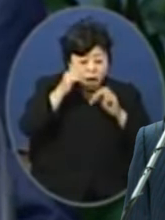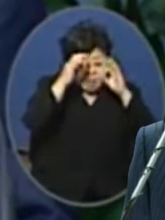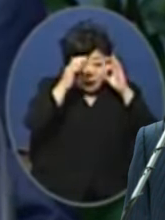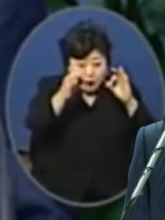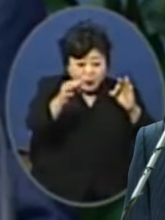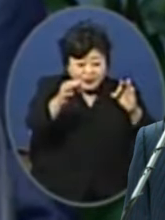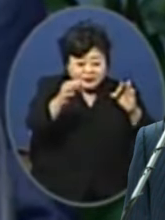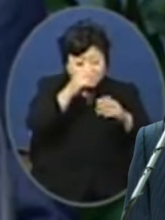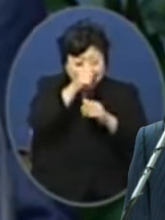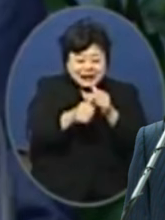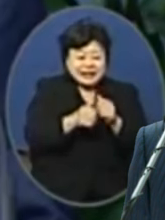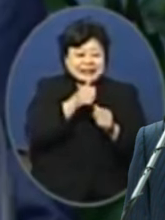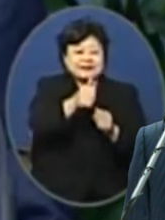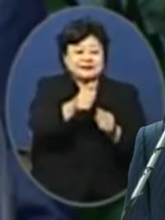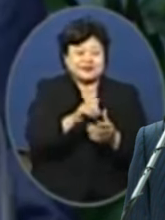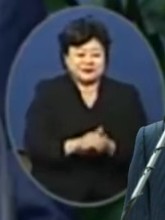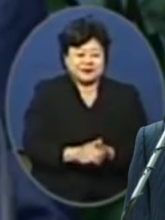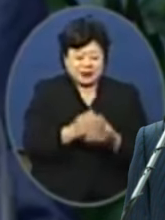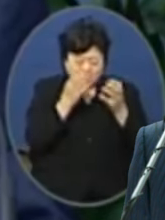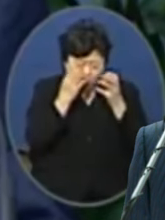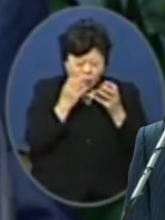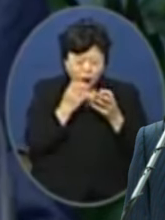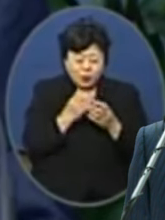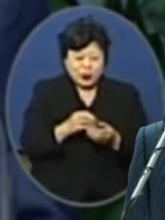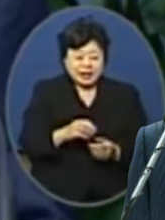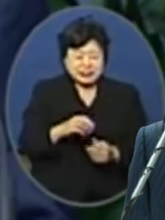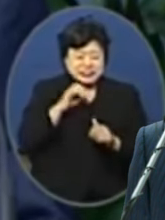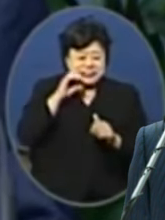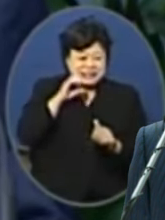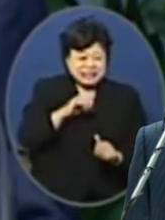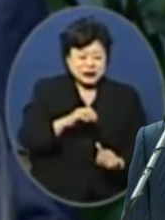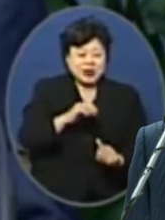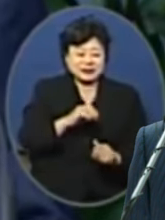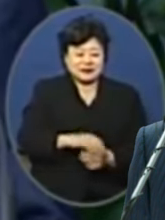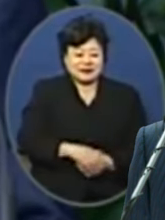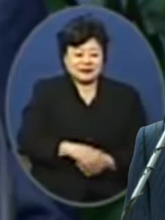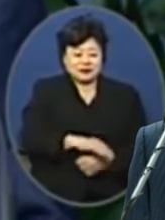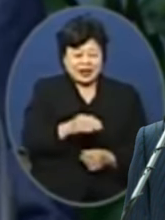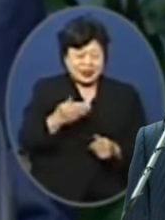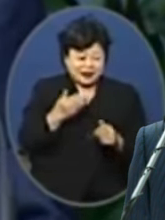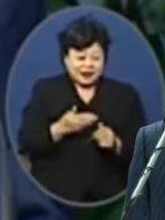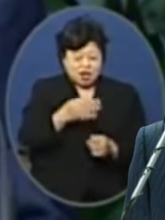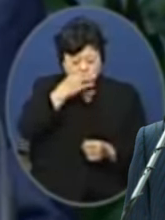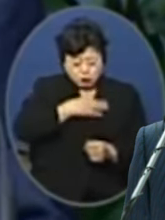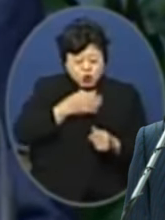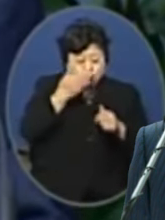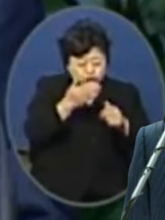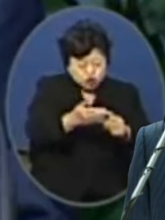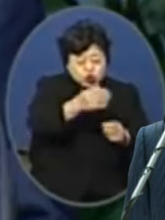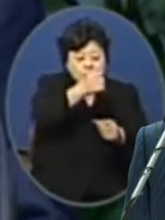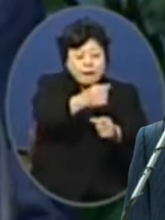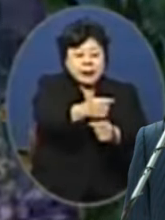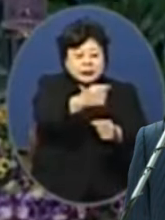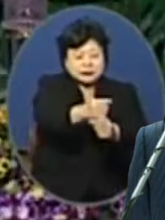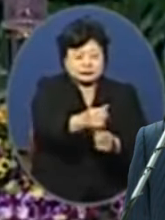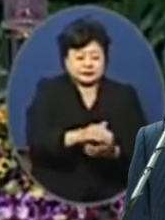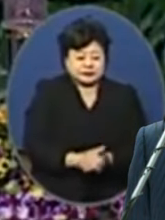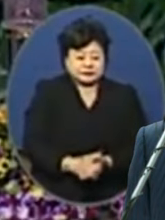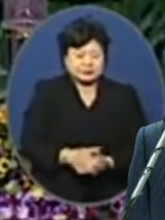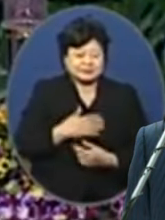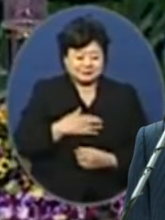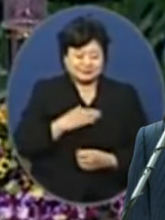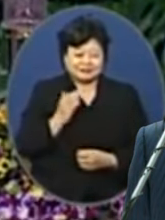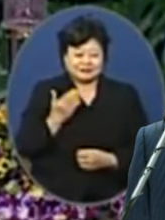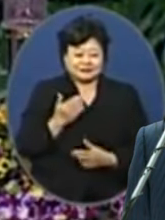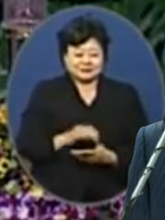바라보면 하나님이 고난을 이용해서 우리에게 유익하게 만들어 주신다는 것을 아멘 알아야